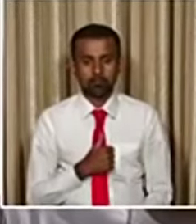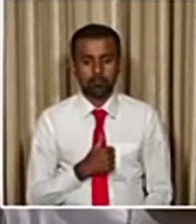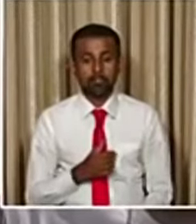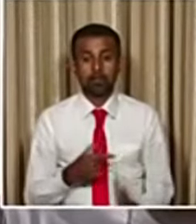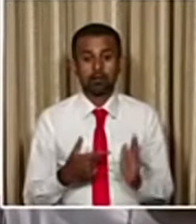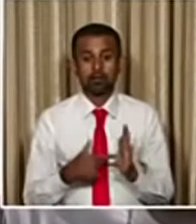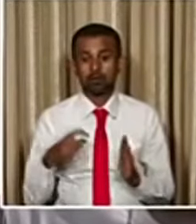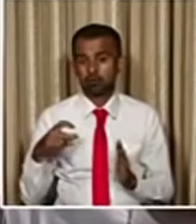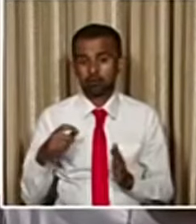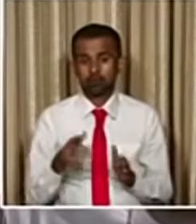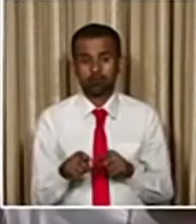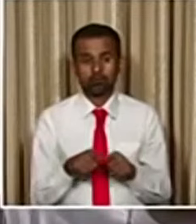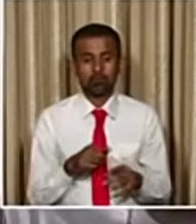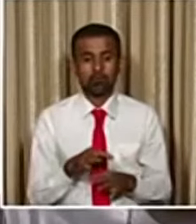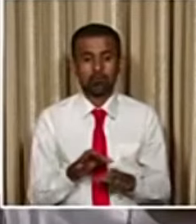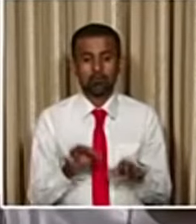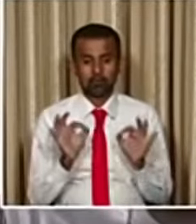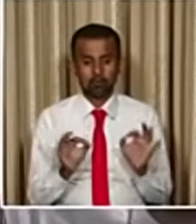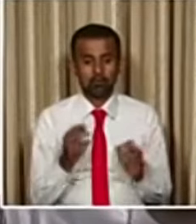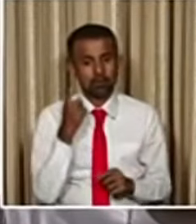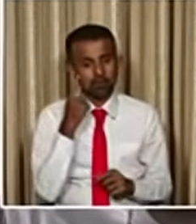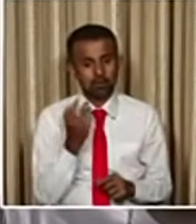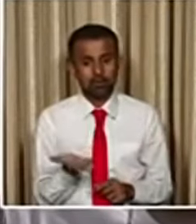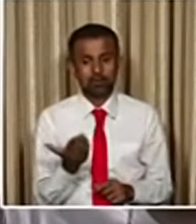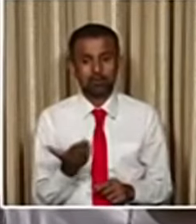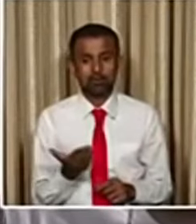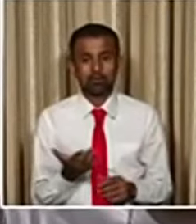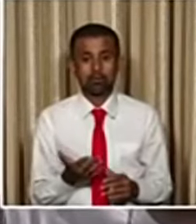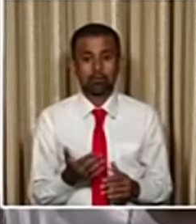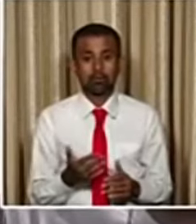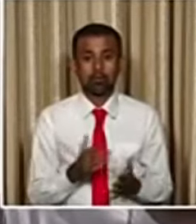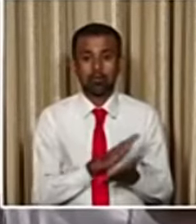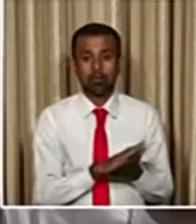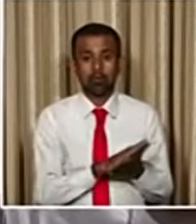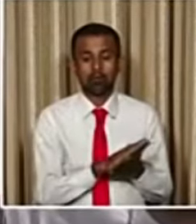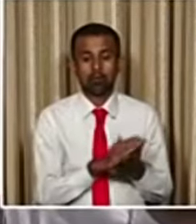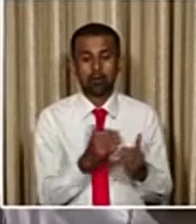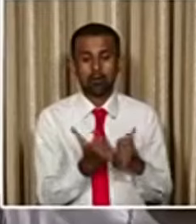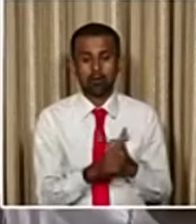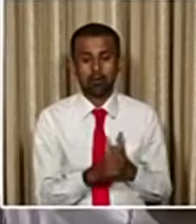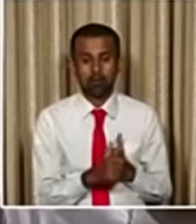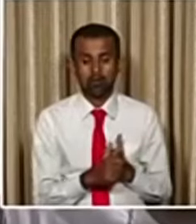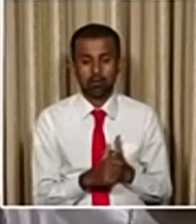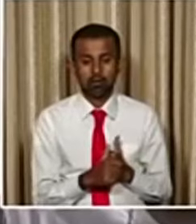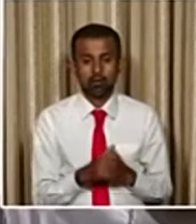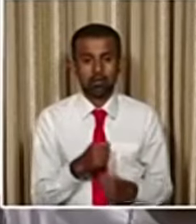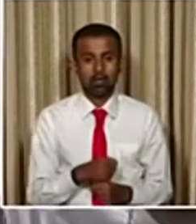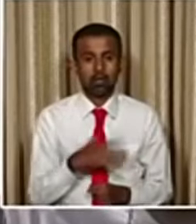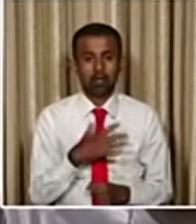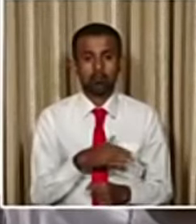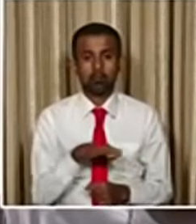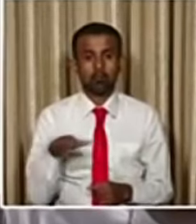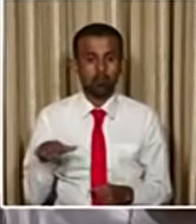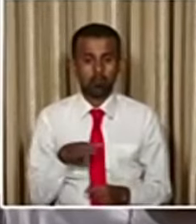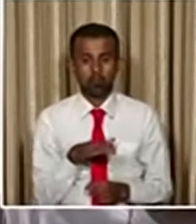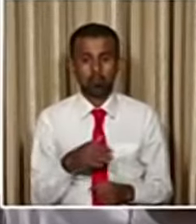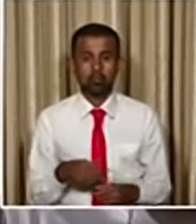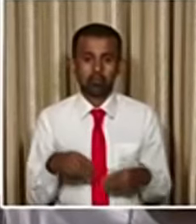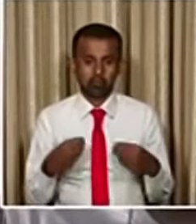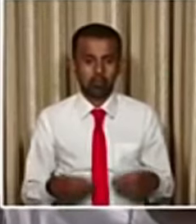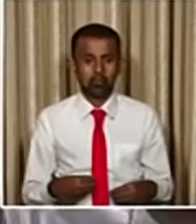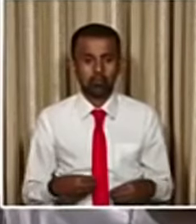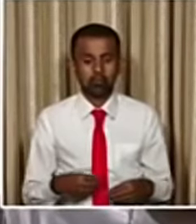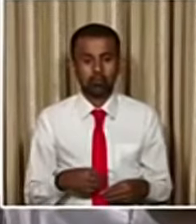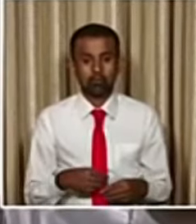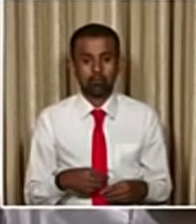තවත් තාක්ෂණික විදිහට සහ විද්‍යාත්මක විදිහට හිතන්න අපිට නැවතත් කියන්න වෙයි. අර හරියින් හදපු අර ගම්පහ ග්‍රවුන්ඩ් එකත් අපරාධයක්